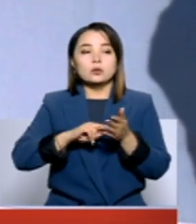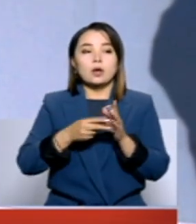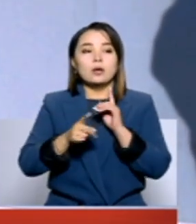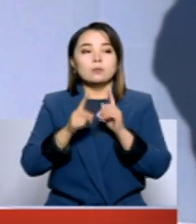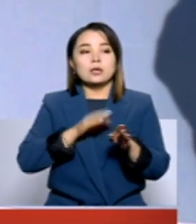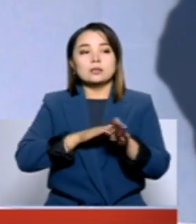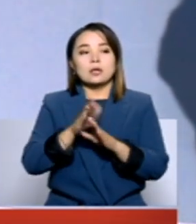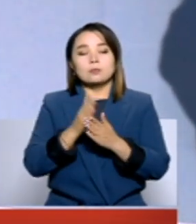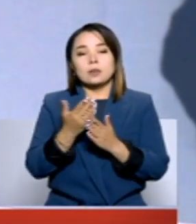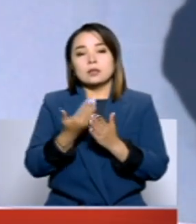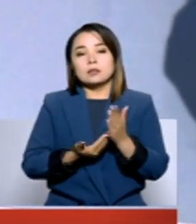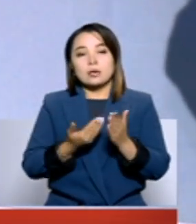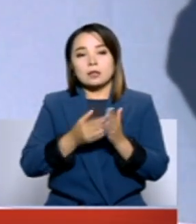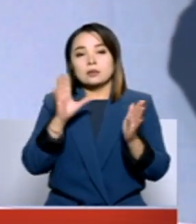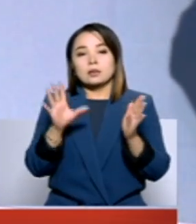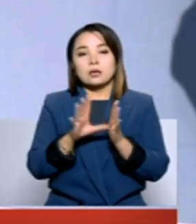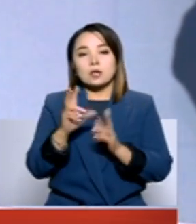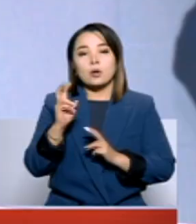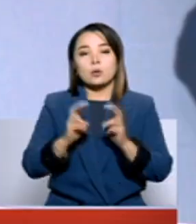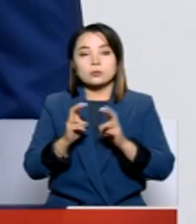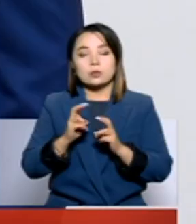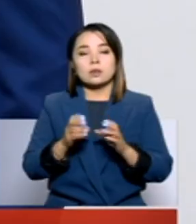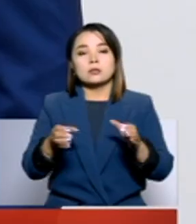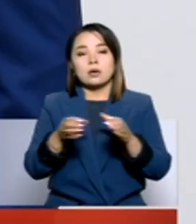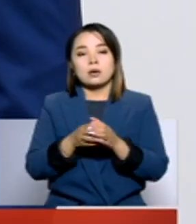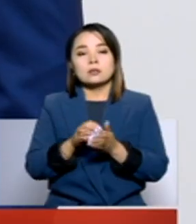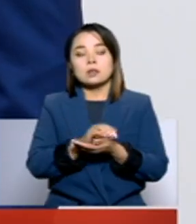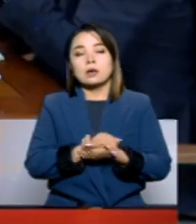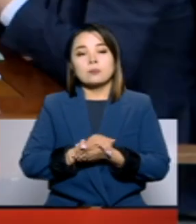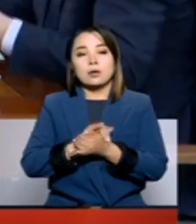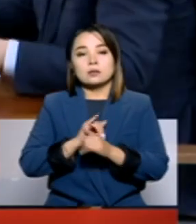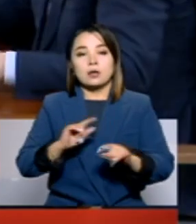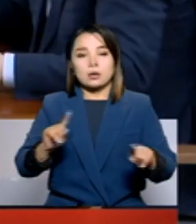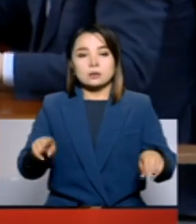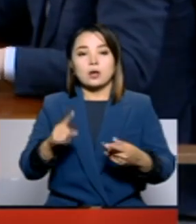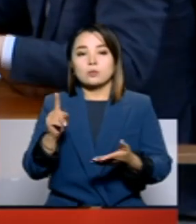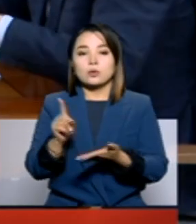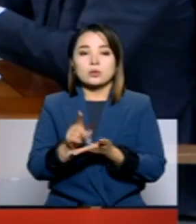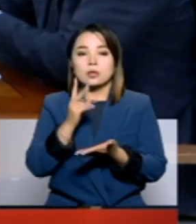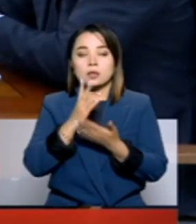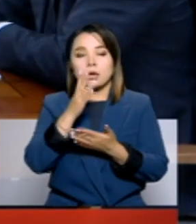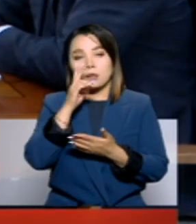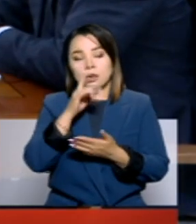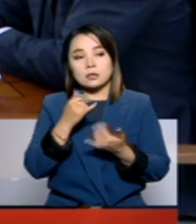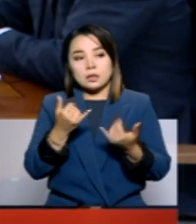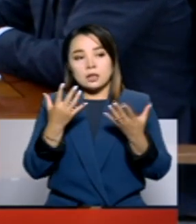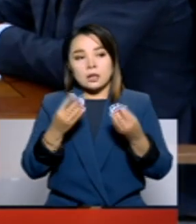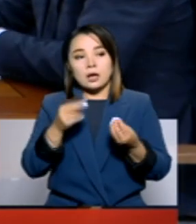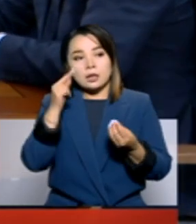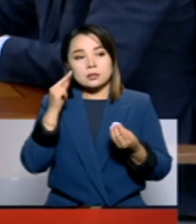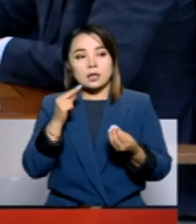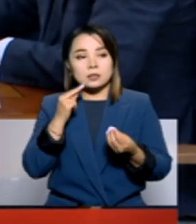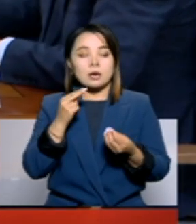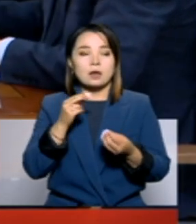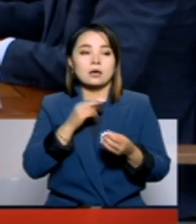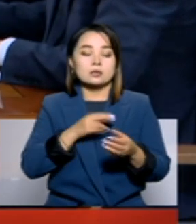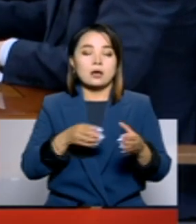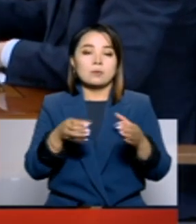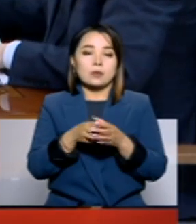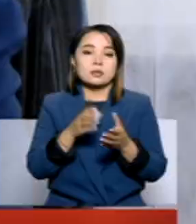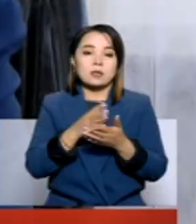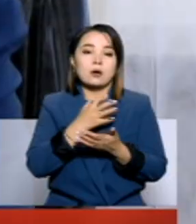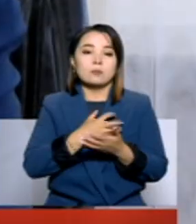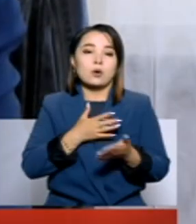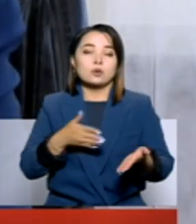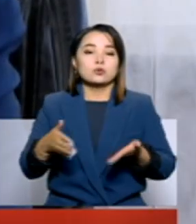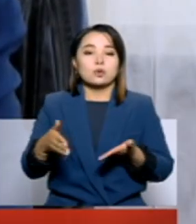талқылады. Тараптар энергетика мен өнеркәсіп саласында ынтымақты одан әрі нығайтуға мүдделі. Қазірдің өзінде қытайлық компания еліміздегі маңызды